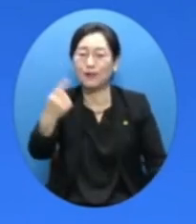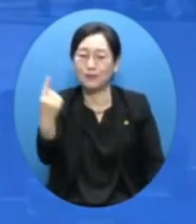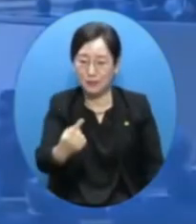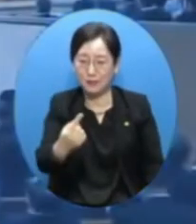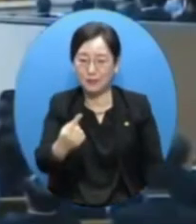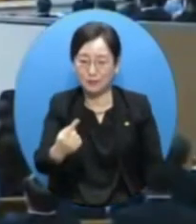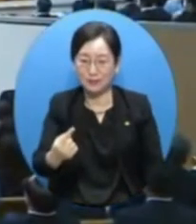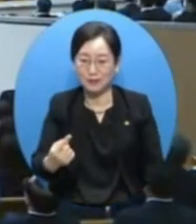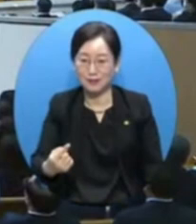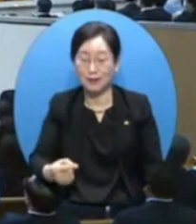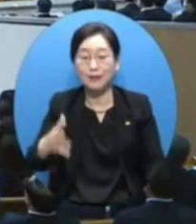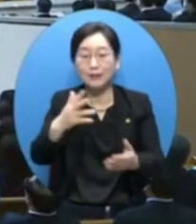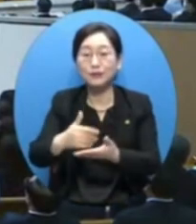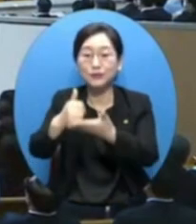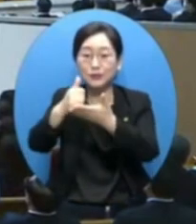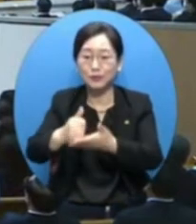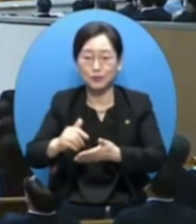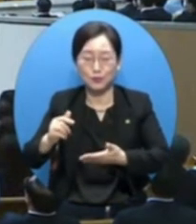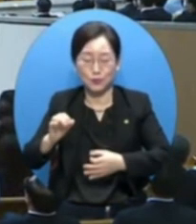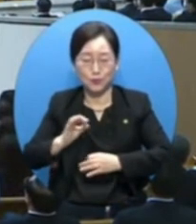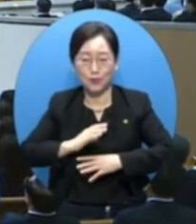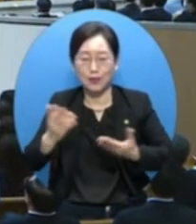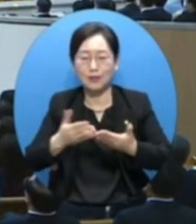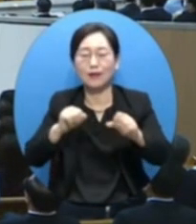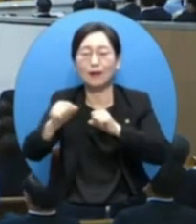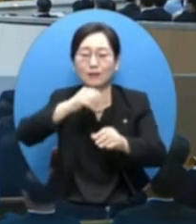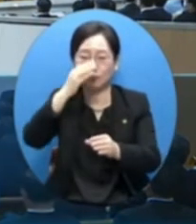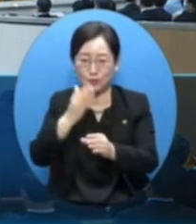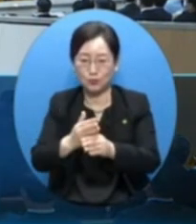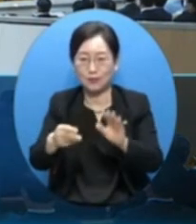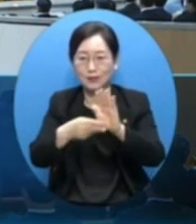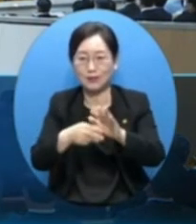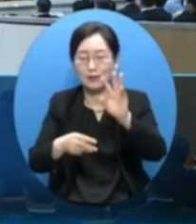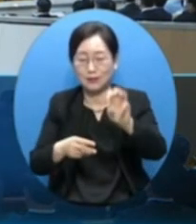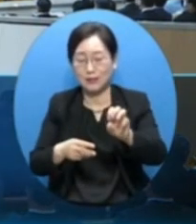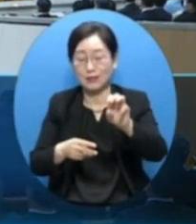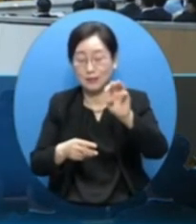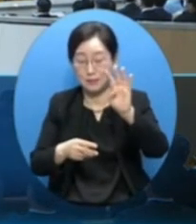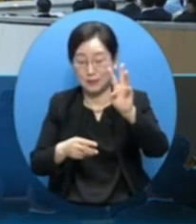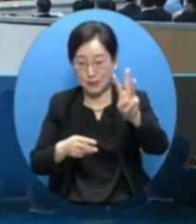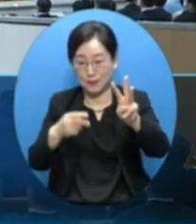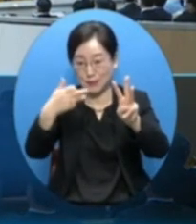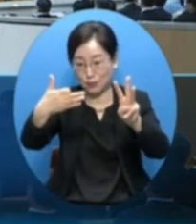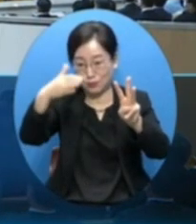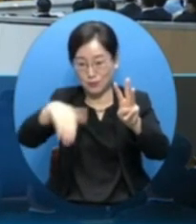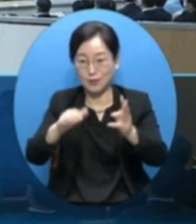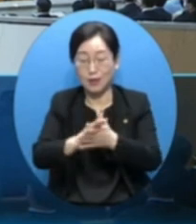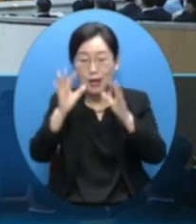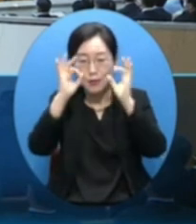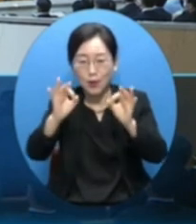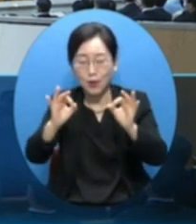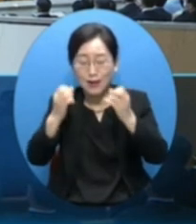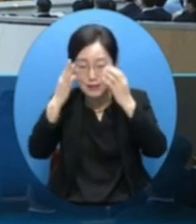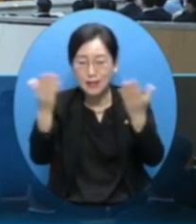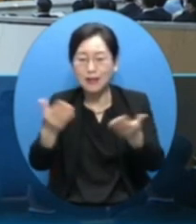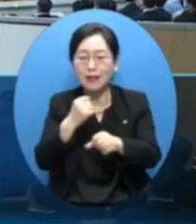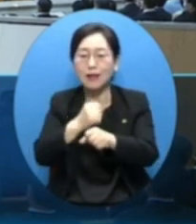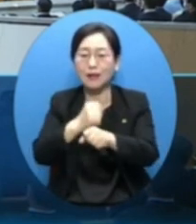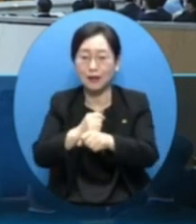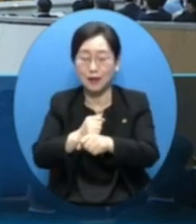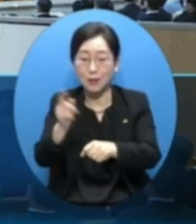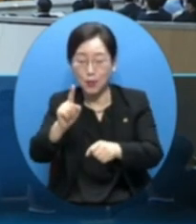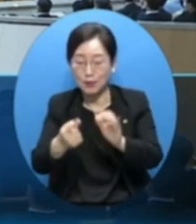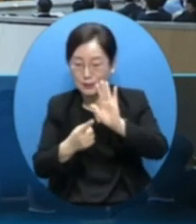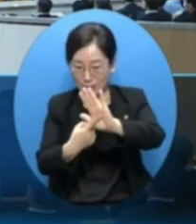것입니다. 주님께서 우리에서 놀라운 일을 행하고 계십니다. 이사야 43장 19절 20절입니다 보라 내가 새해를 행하리니 이제